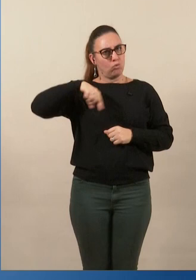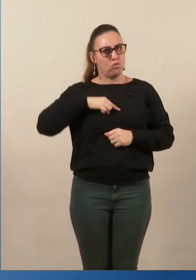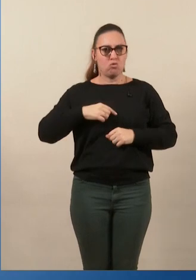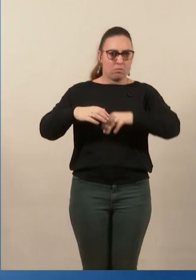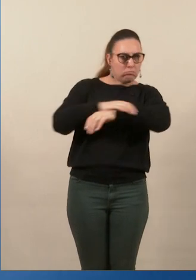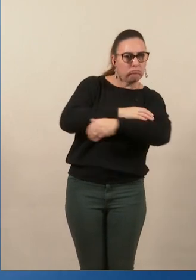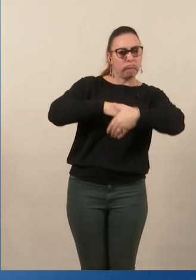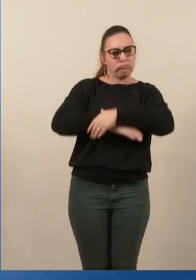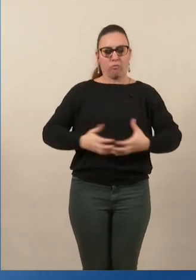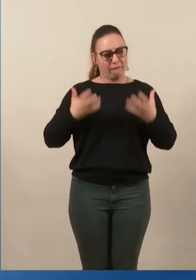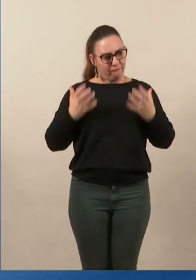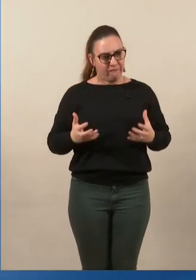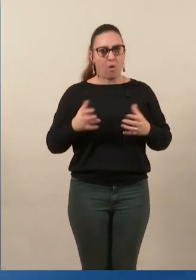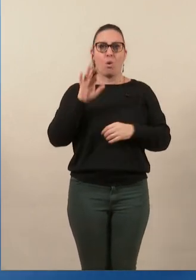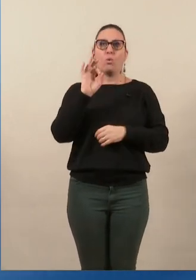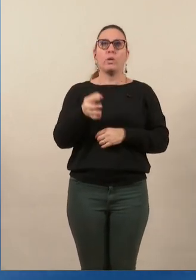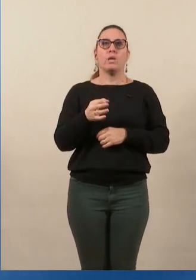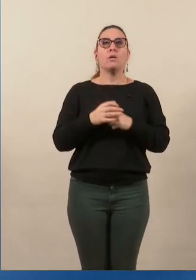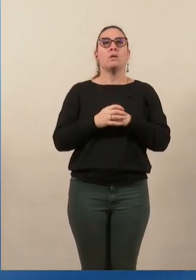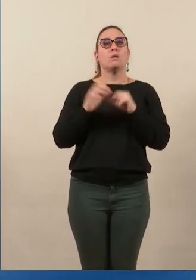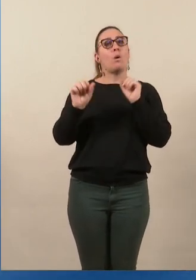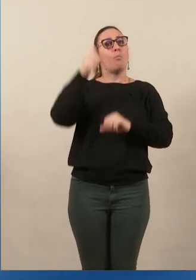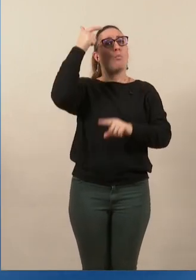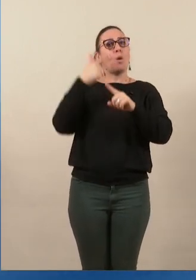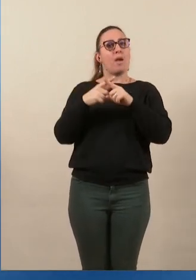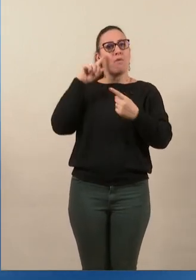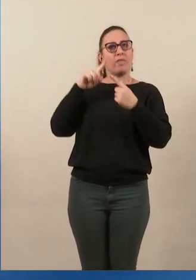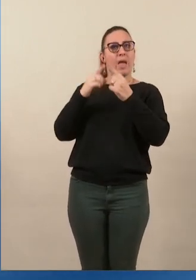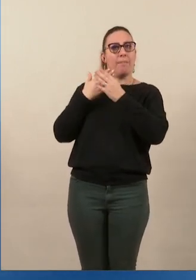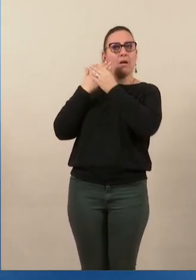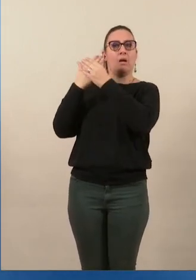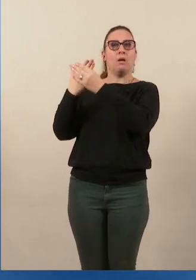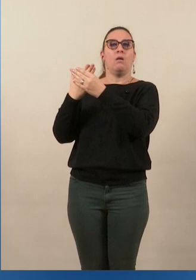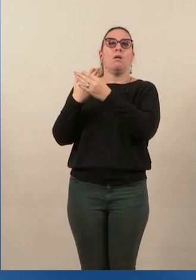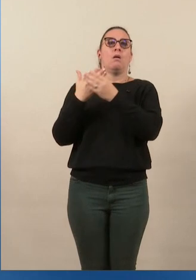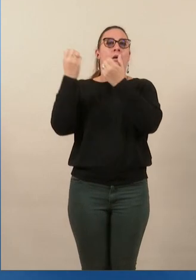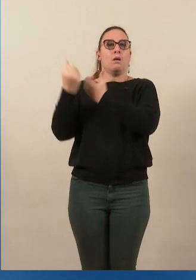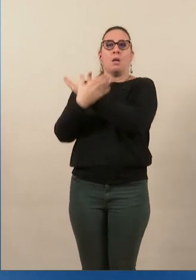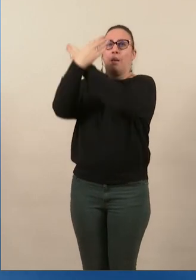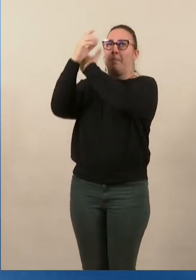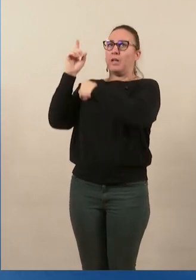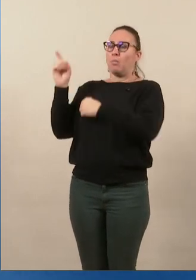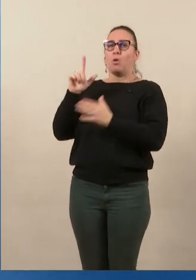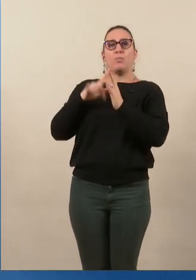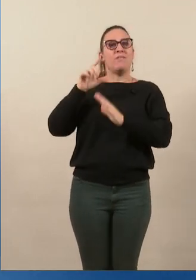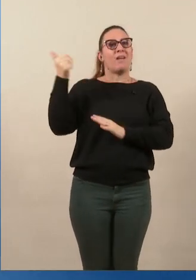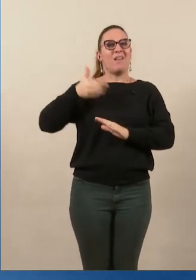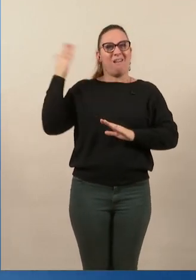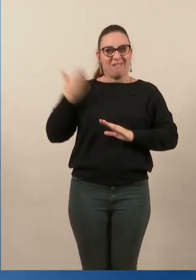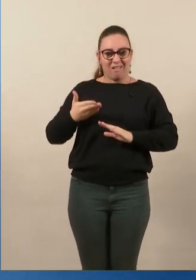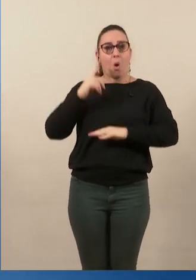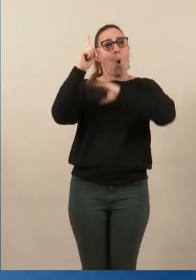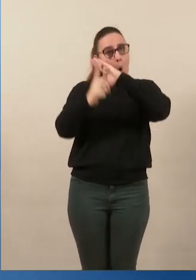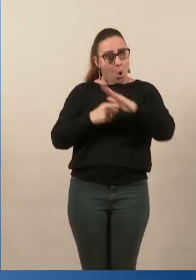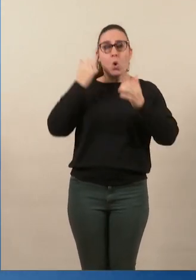cela nous avons notre premier dossier porté avec la métropole a été recalé en 2021 mais nous avons redéposé